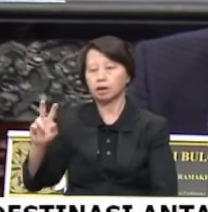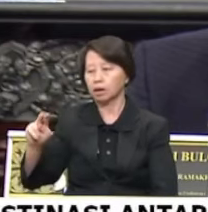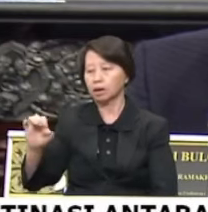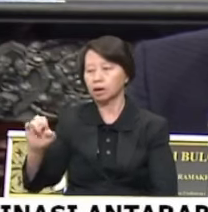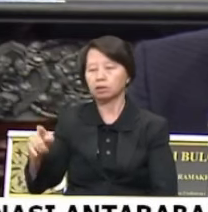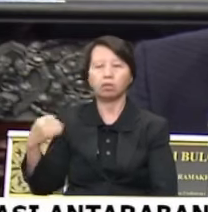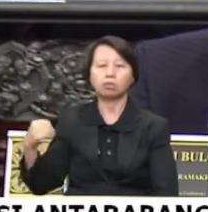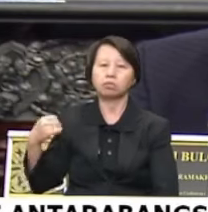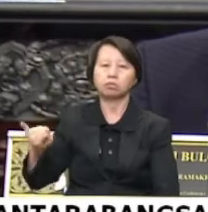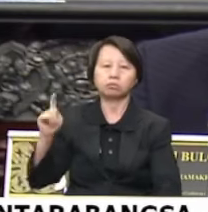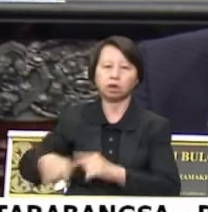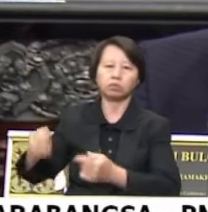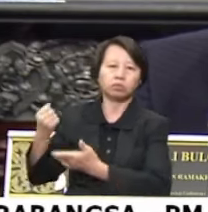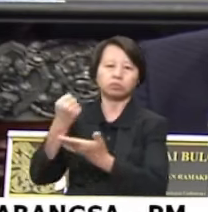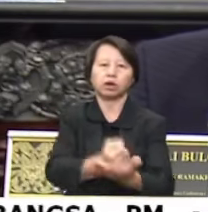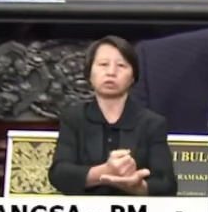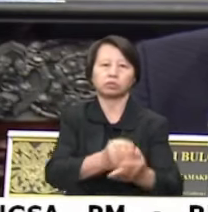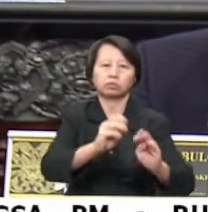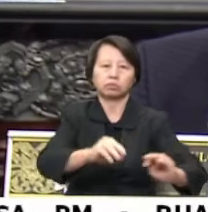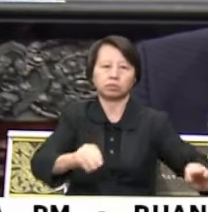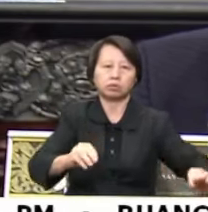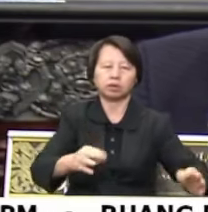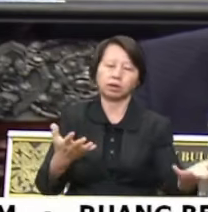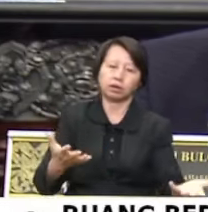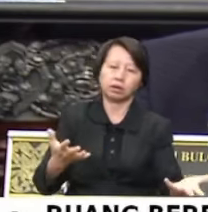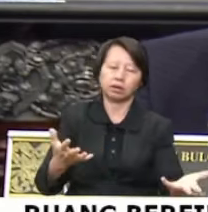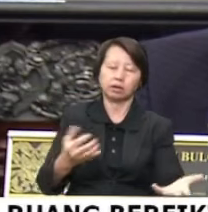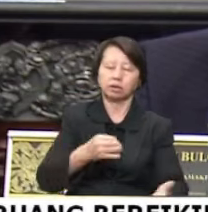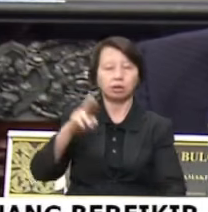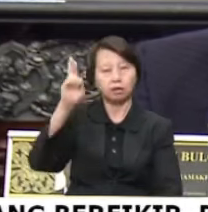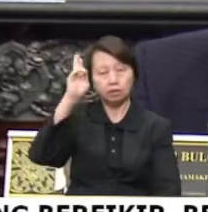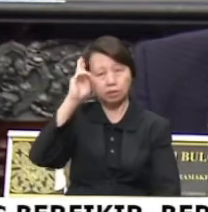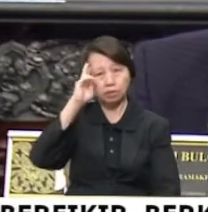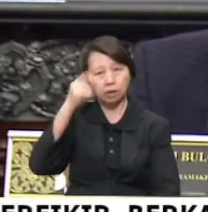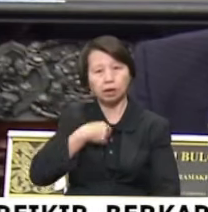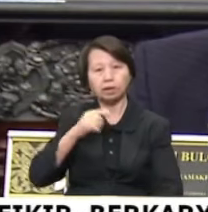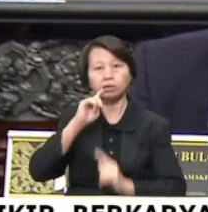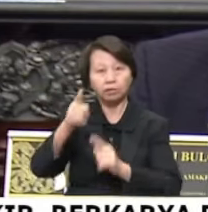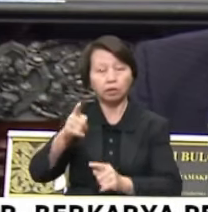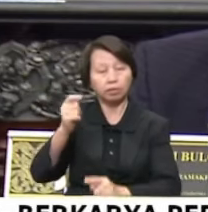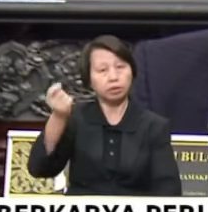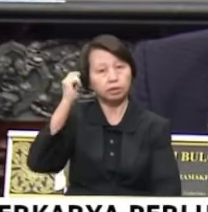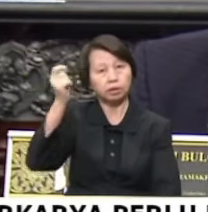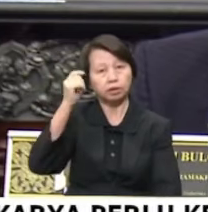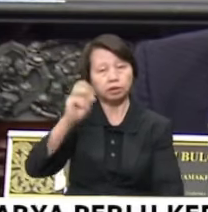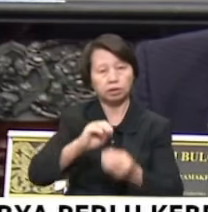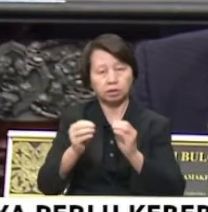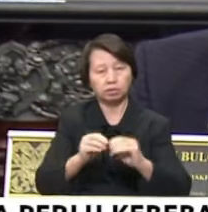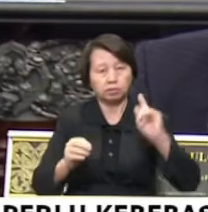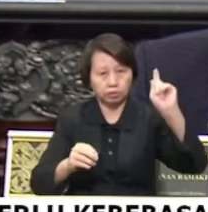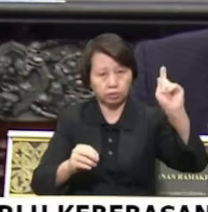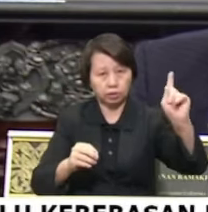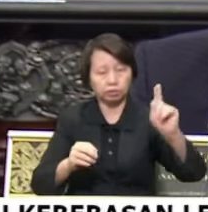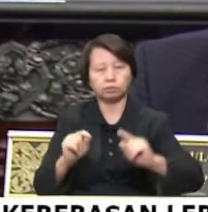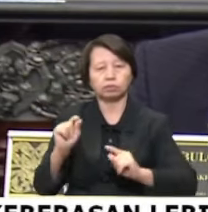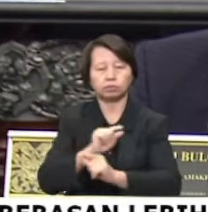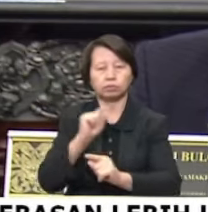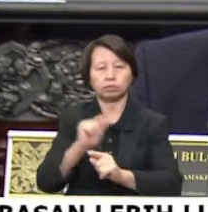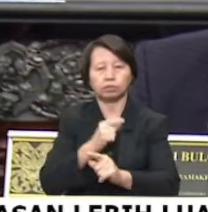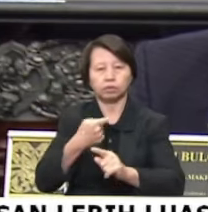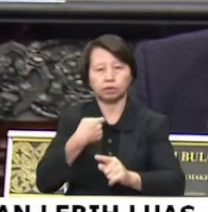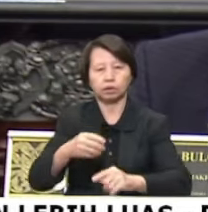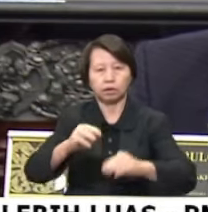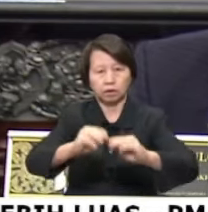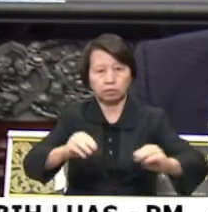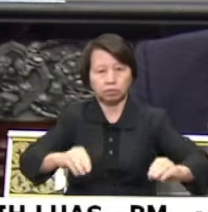sistem pelantar D5 ini memang dapat membantu, dan seperti yang saya jawab tadi, nombor satu, penggunaan dari segi